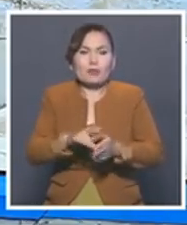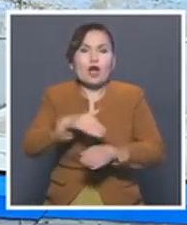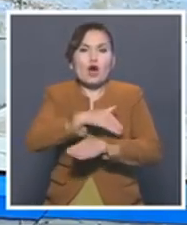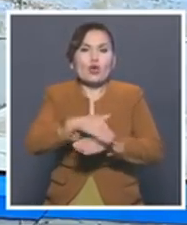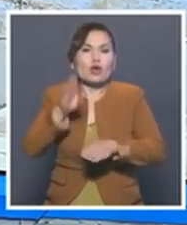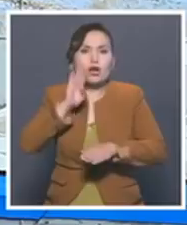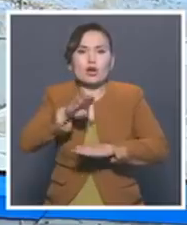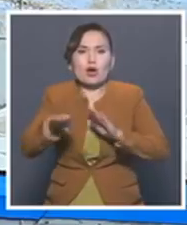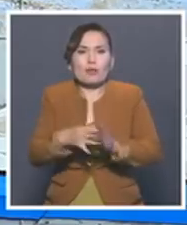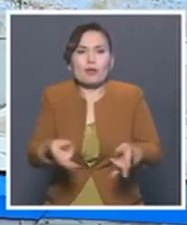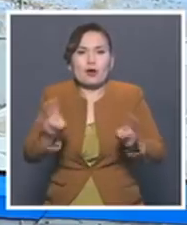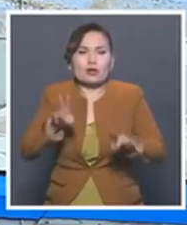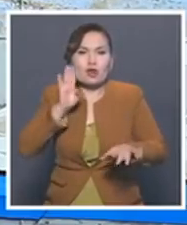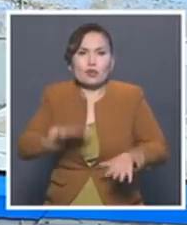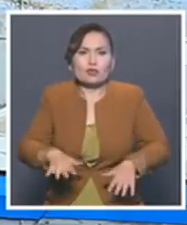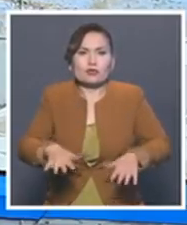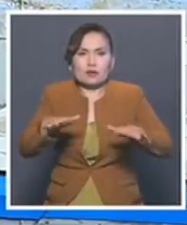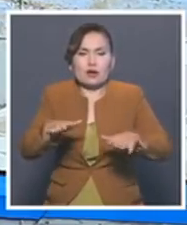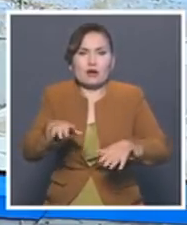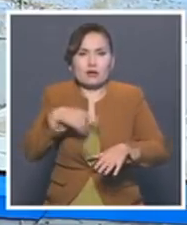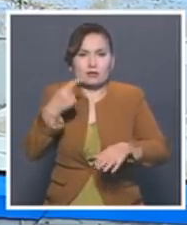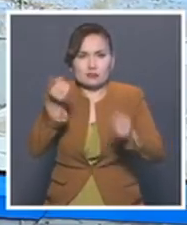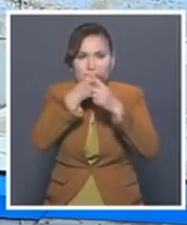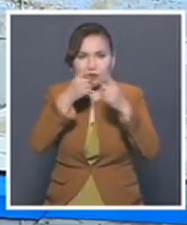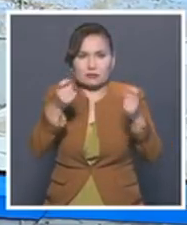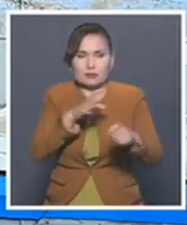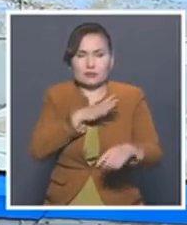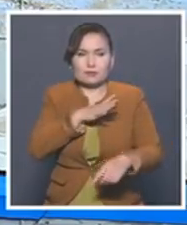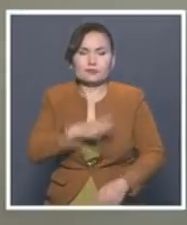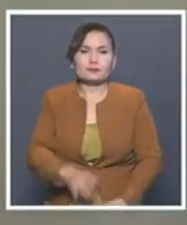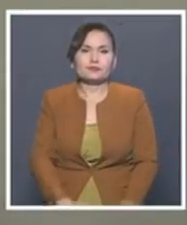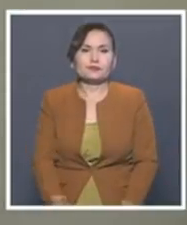басып, соңы селге ұласқанын хабарлаған едік.